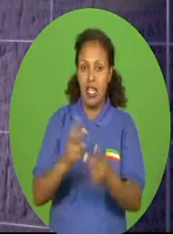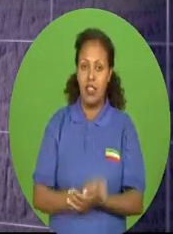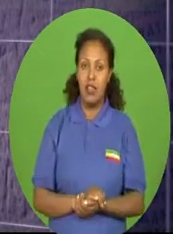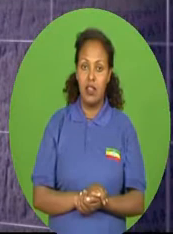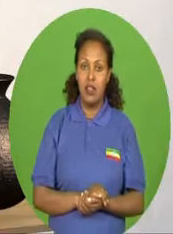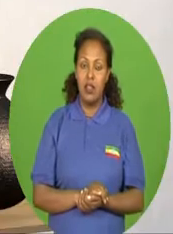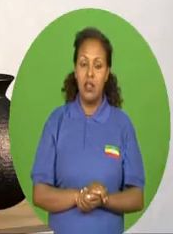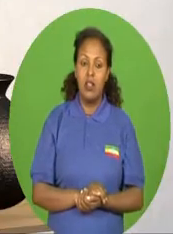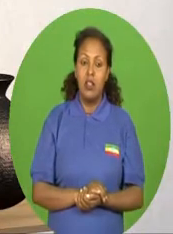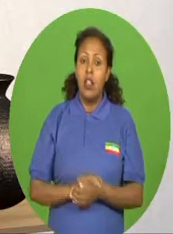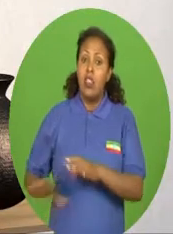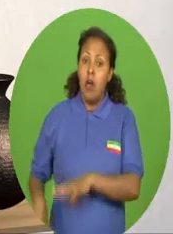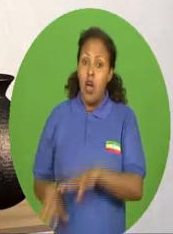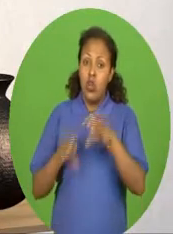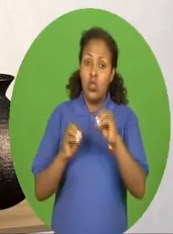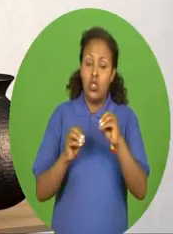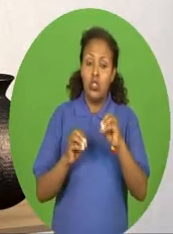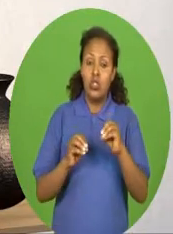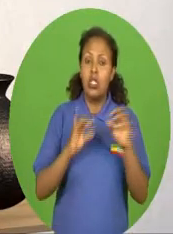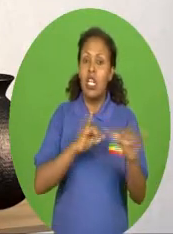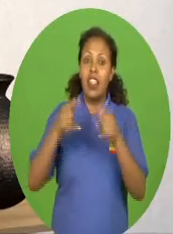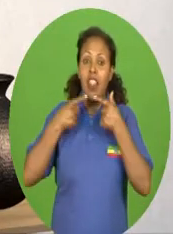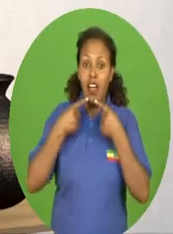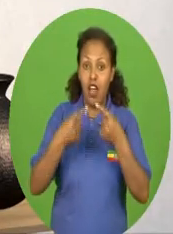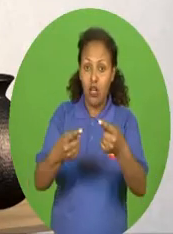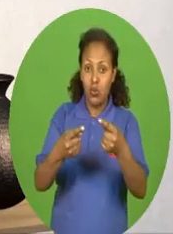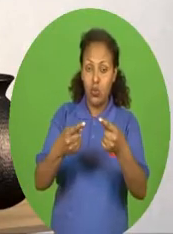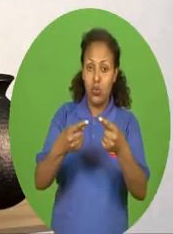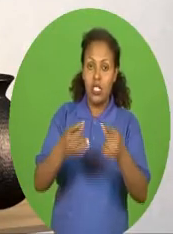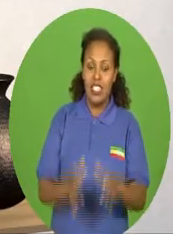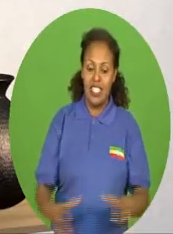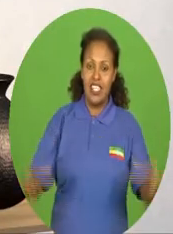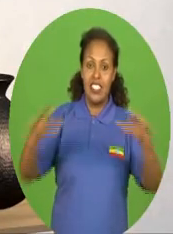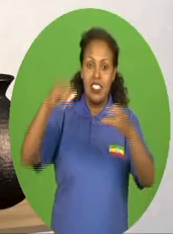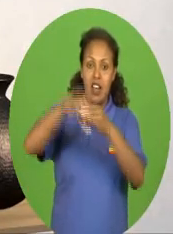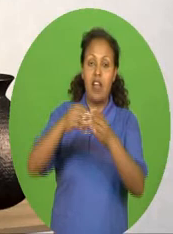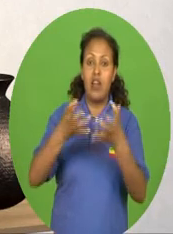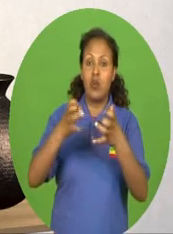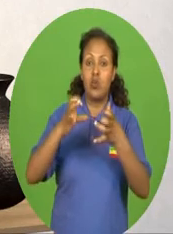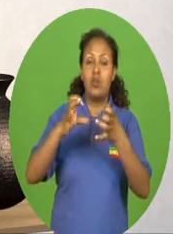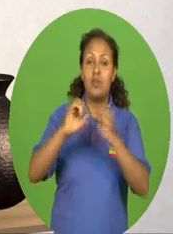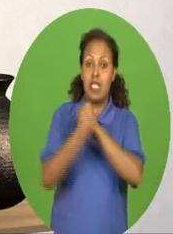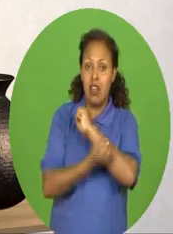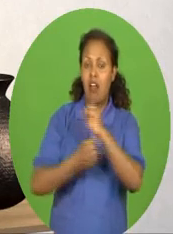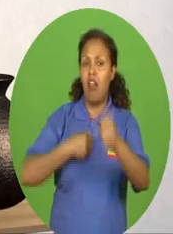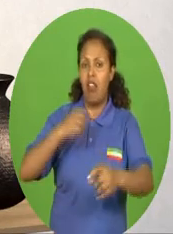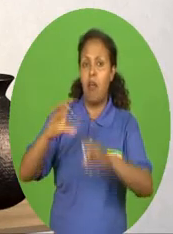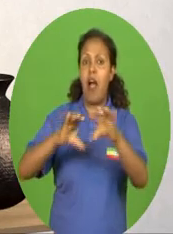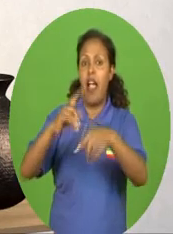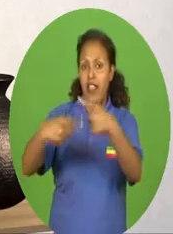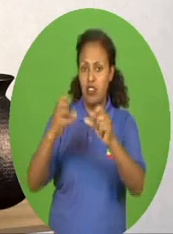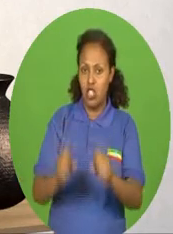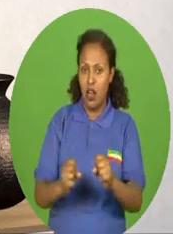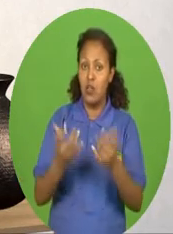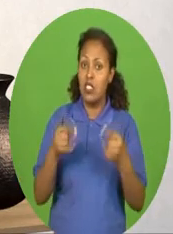አብረን እንመልከት። ተማሪዎች እንደተነገራችሁ ከእንስራ የፈለጋችሁትን ምስረታ ማካሄድ